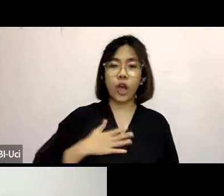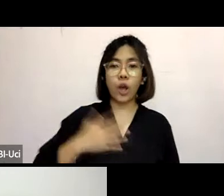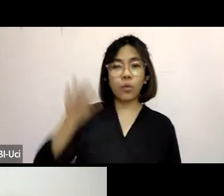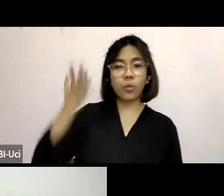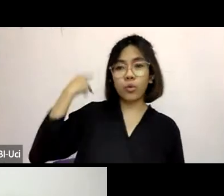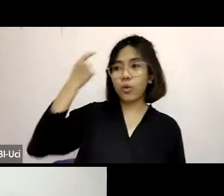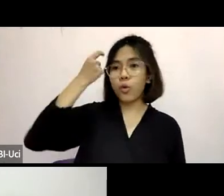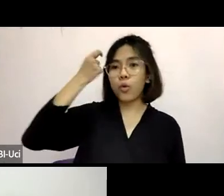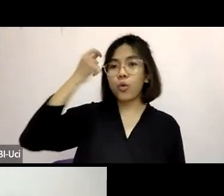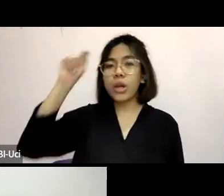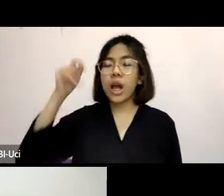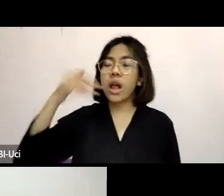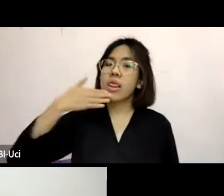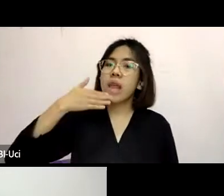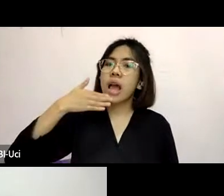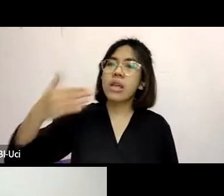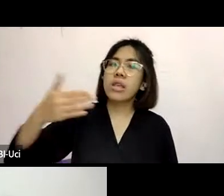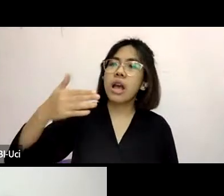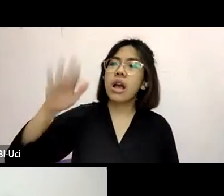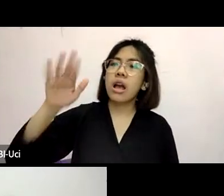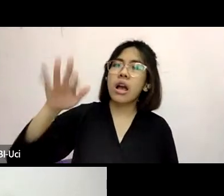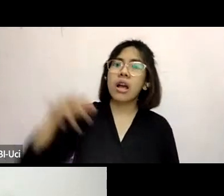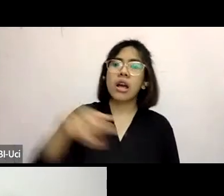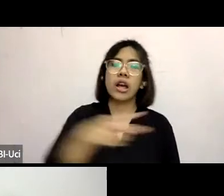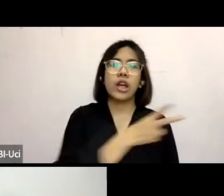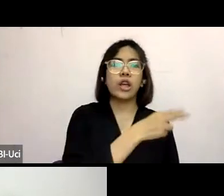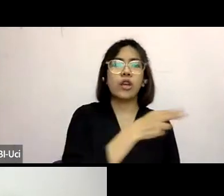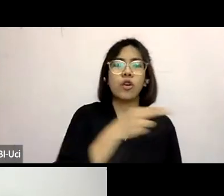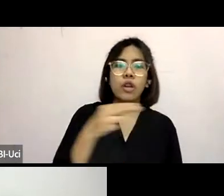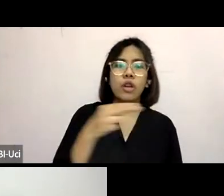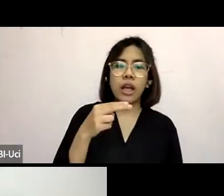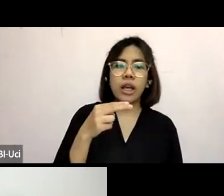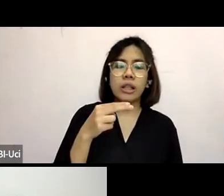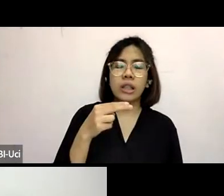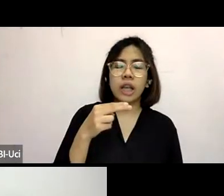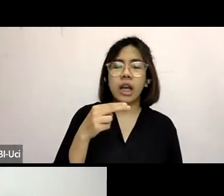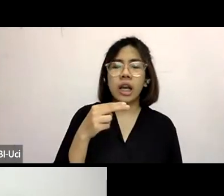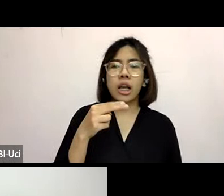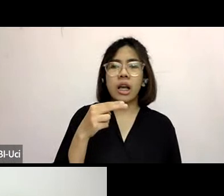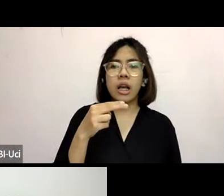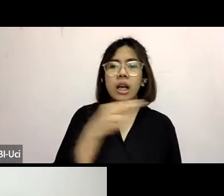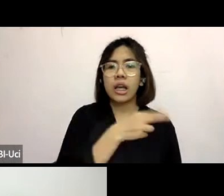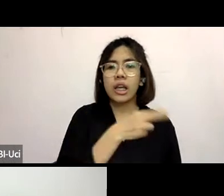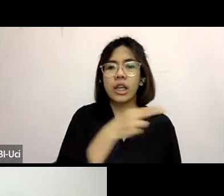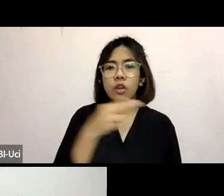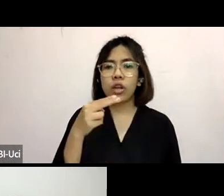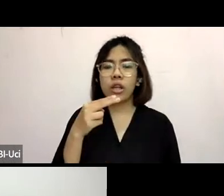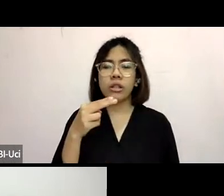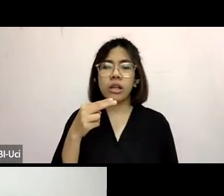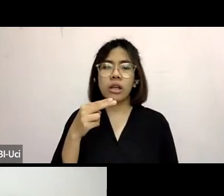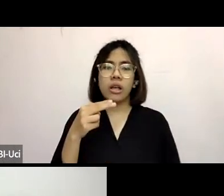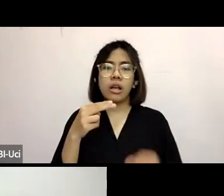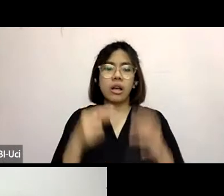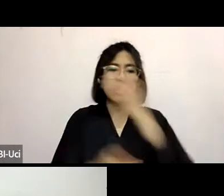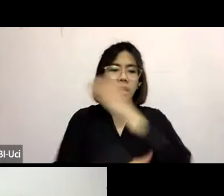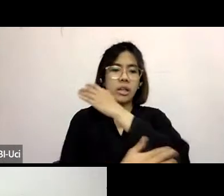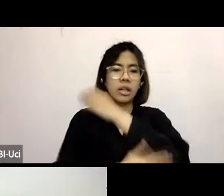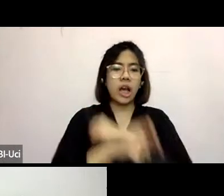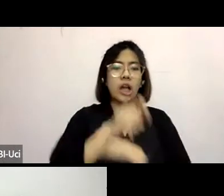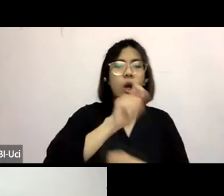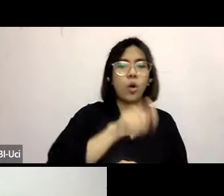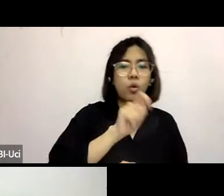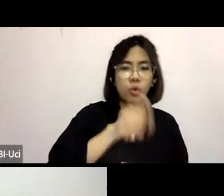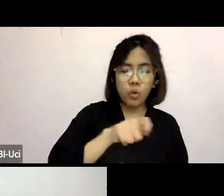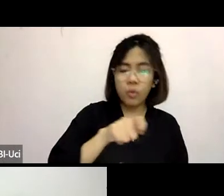pernah bertanya apa perbedaan udah sabar sifat dasar negeri negara-negara negara hukum dengan negara berdasar hukum